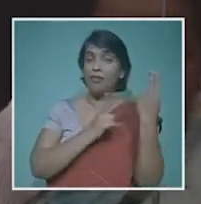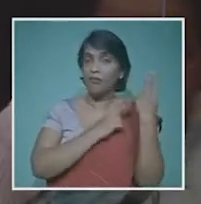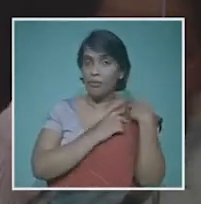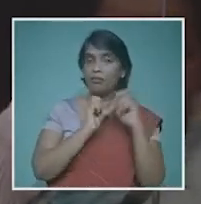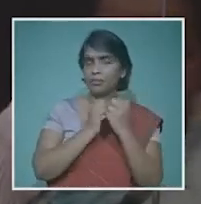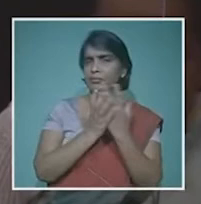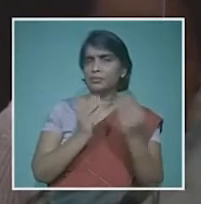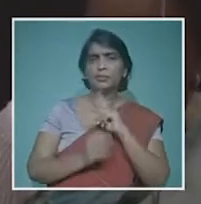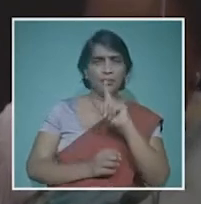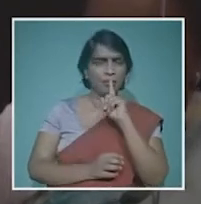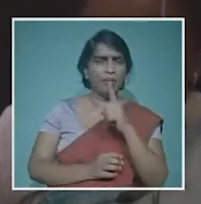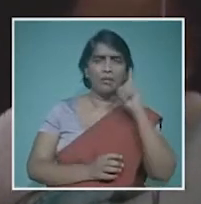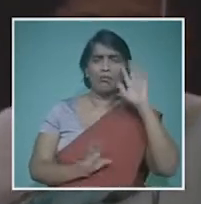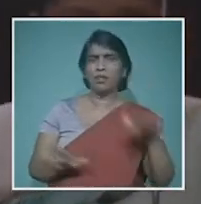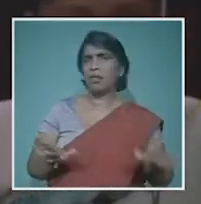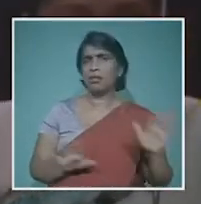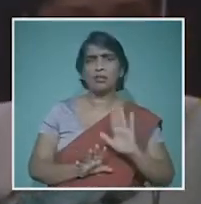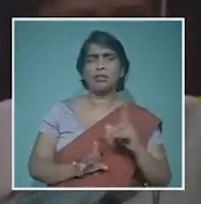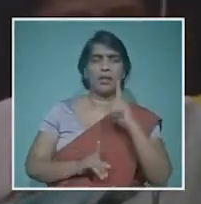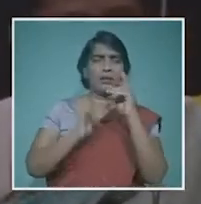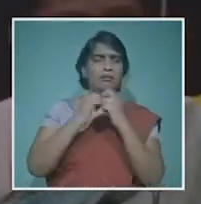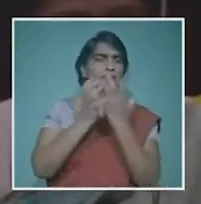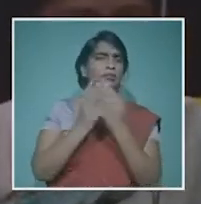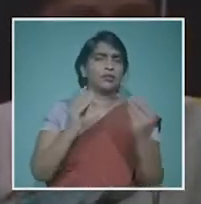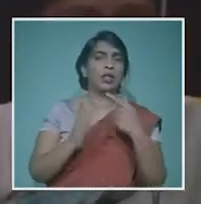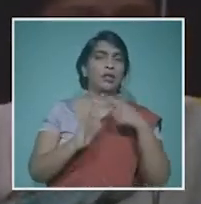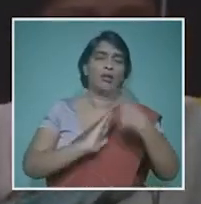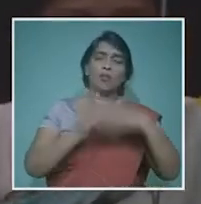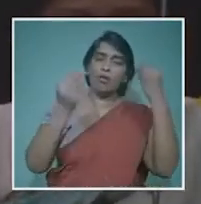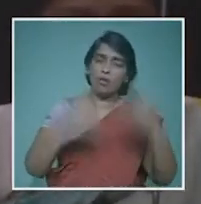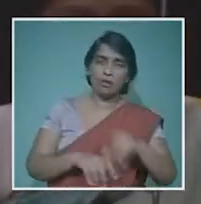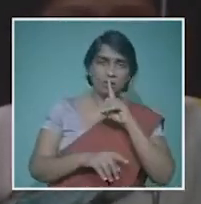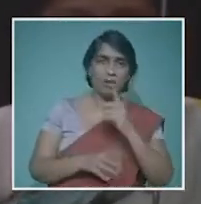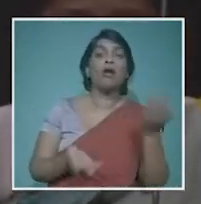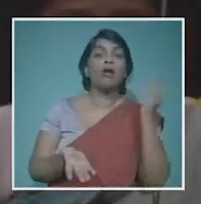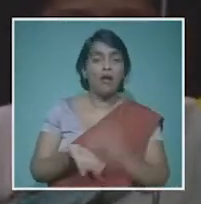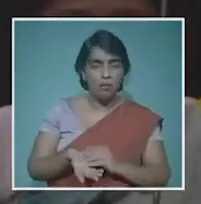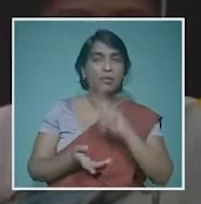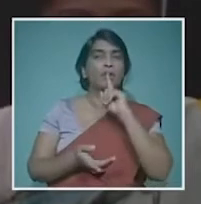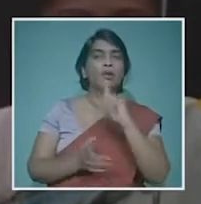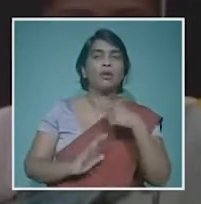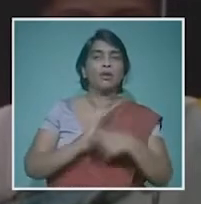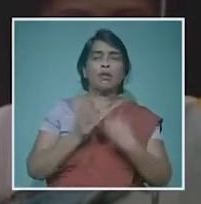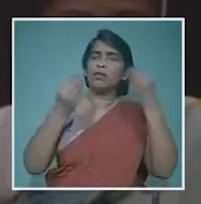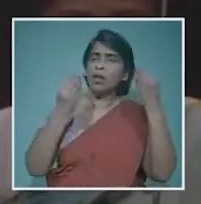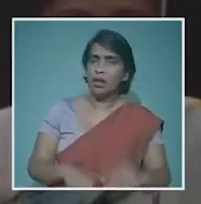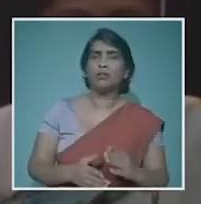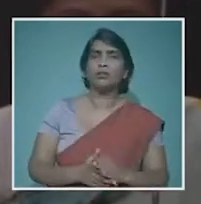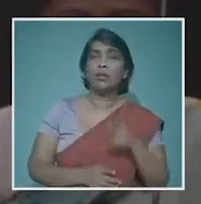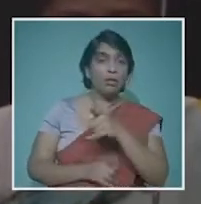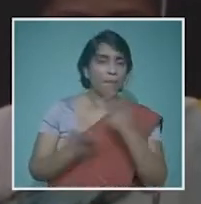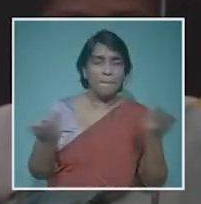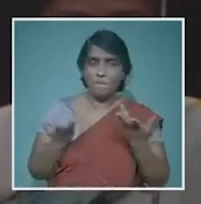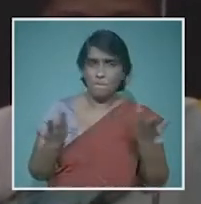විසඳු නිකන් ඉන්න නෙමෙයි එකපාරක් විසඳුමක් ඉදිරිපත් කරලා රට බංකොලොත් කියලා ආයෙත් පාරක් ඉදිරිපත් කරලා රට බංකොලොත් කියලා ඒක කරන්න